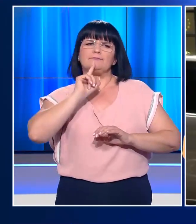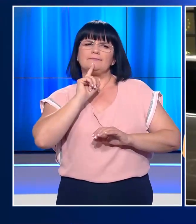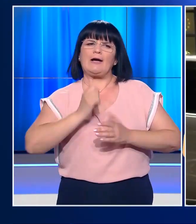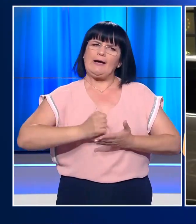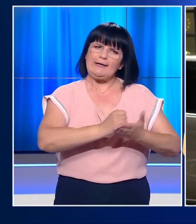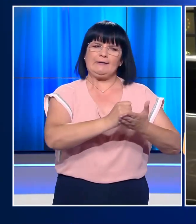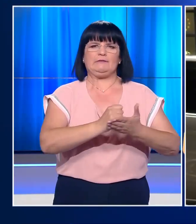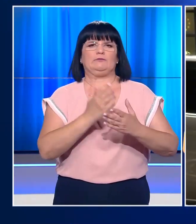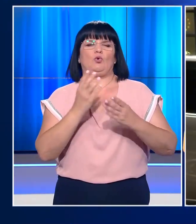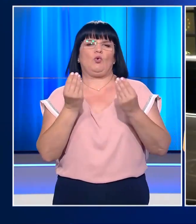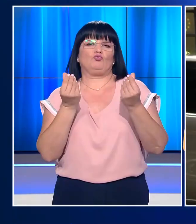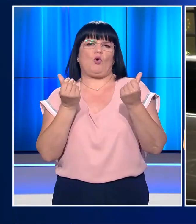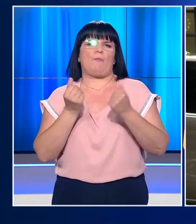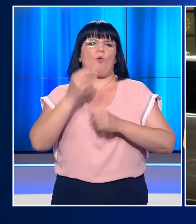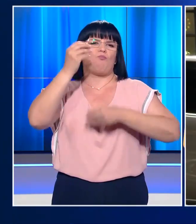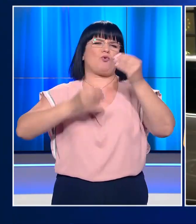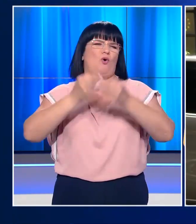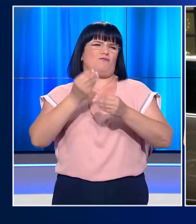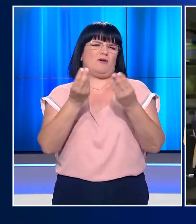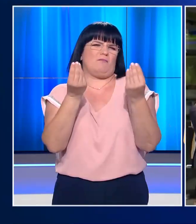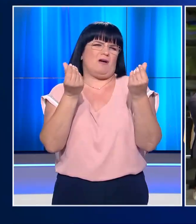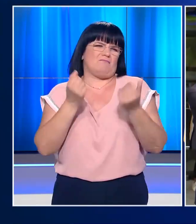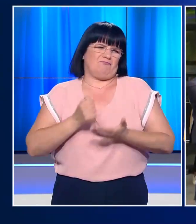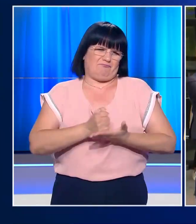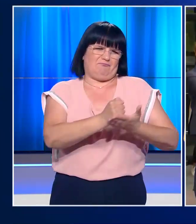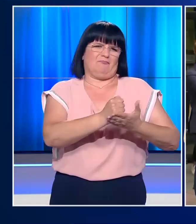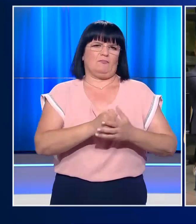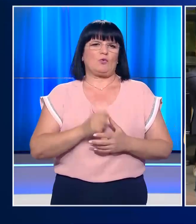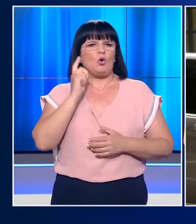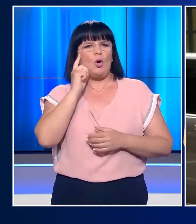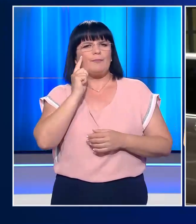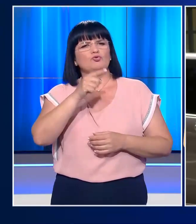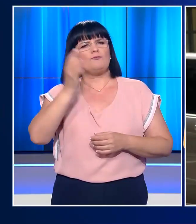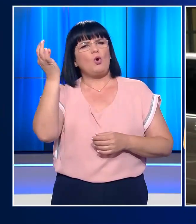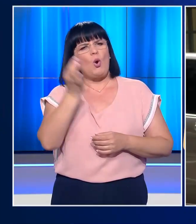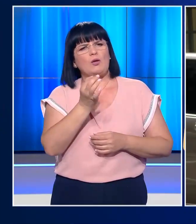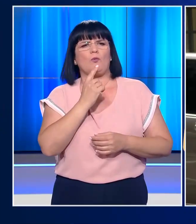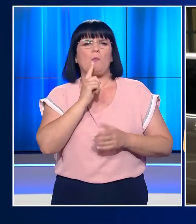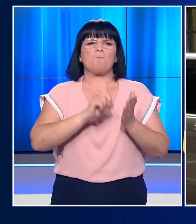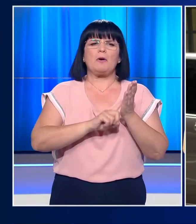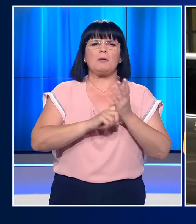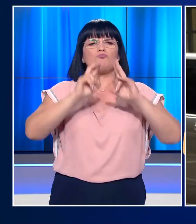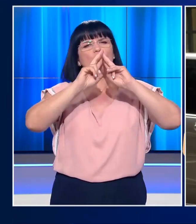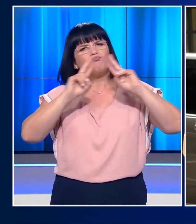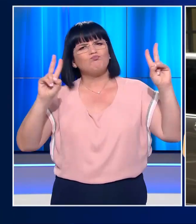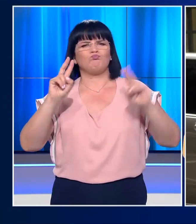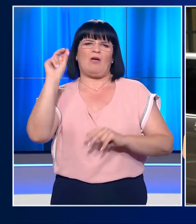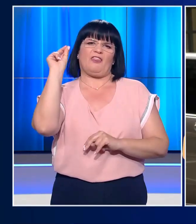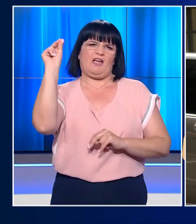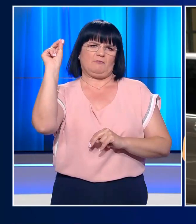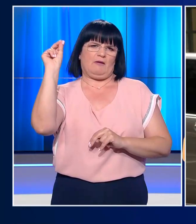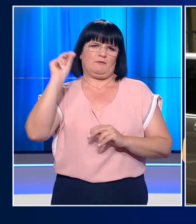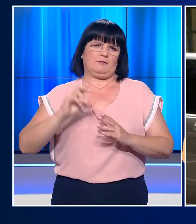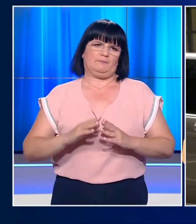is needing help from other countries in terms to cope with the crisis, and I think it is only reasonable for us to ask for